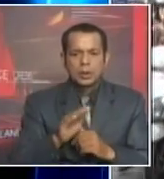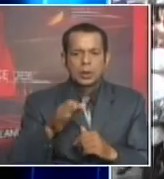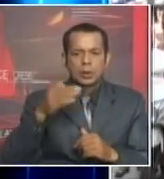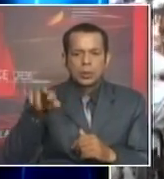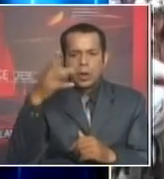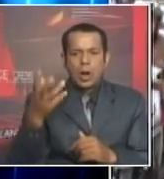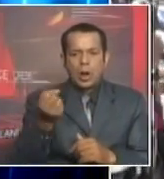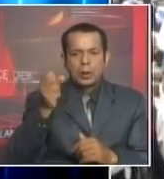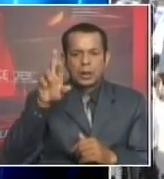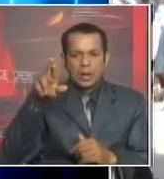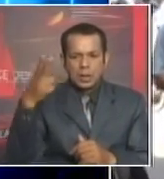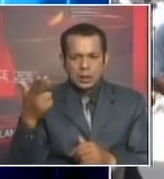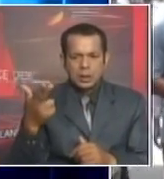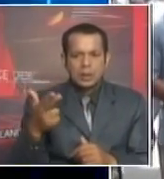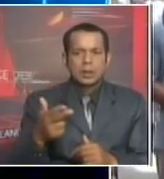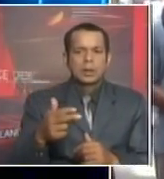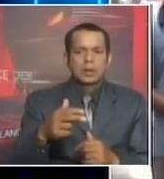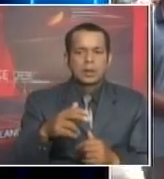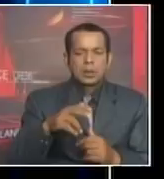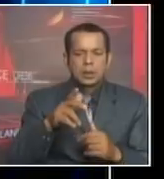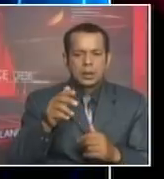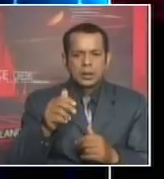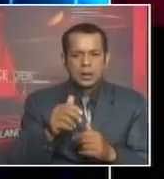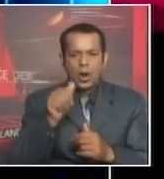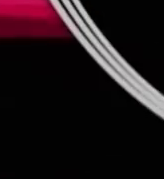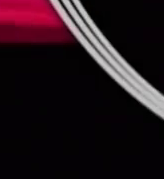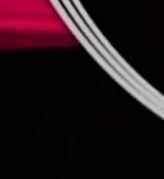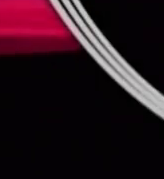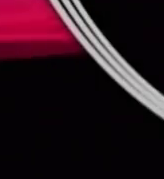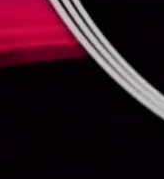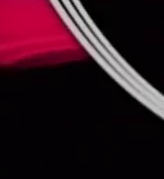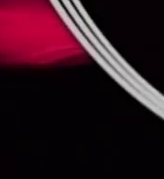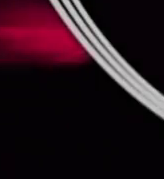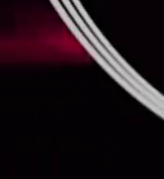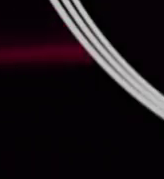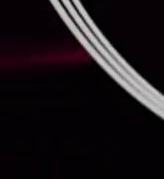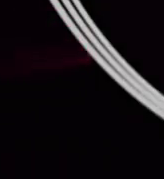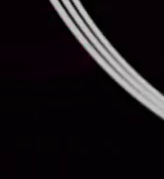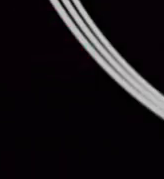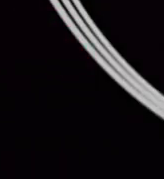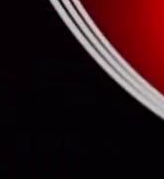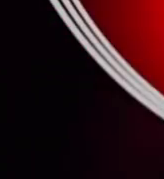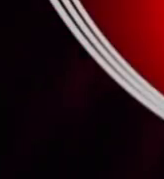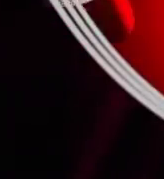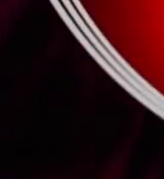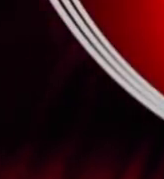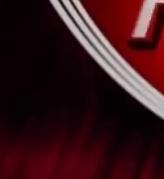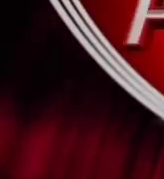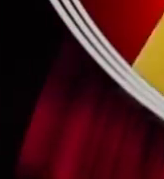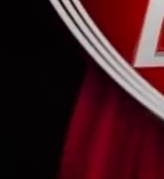अधिकारीका साथ एबिसी रिपोर्टर अर्पित राई, काठमाडौँ। Hot News Express.